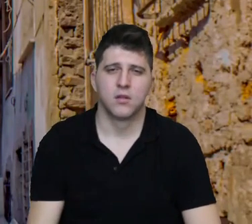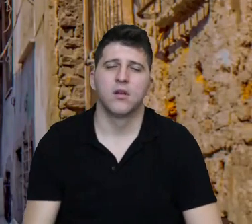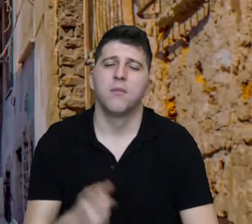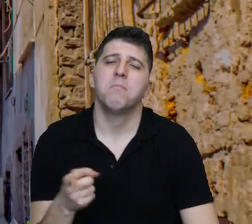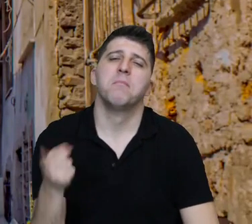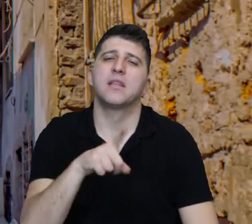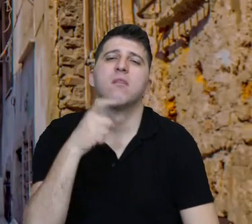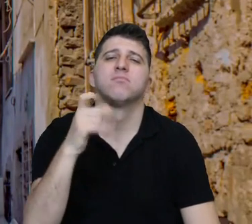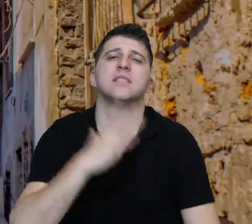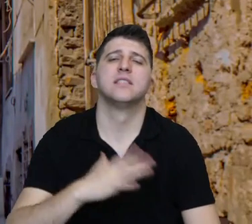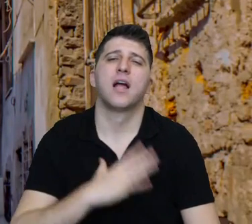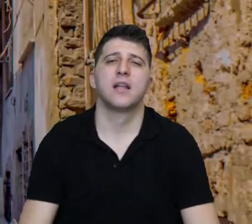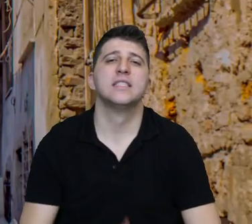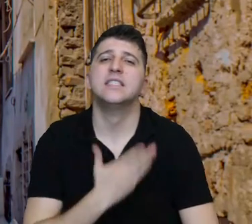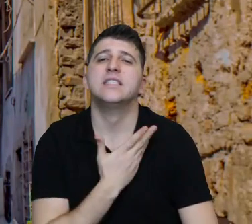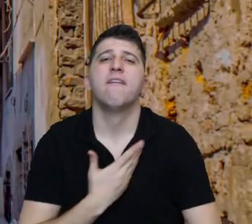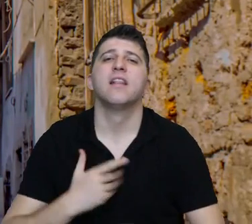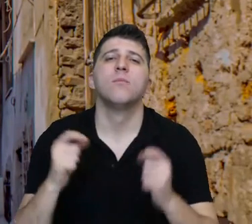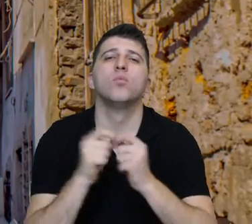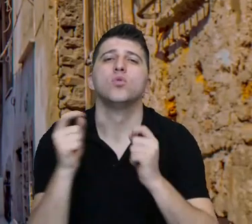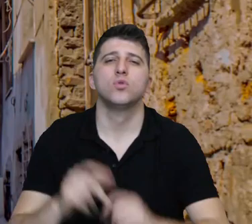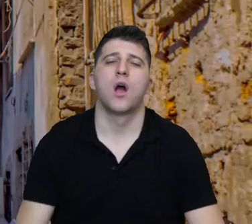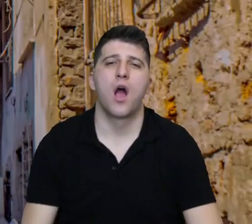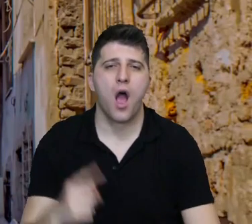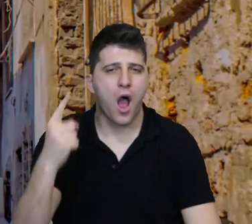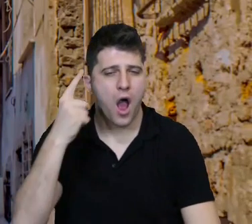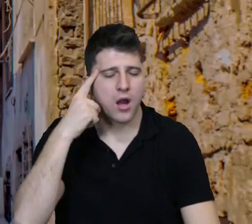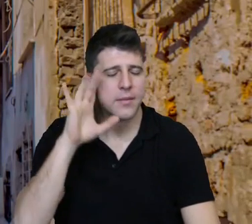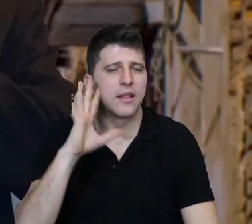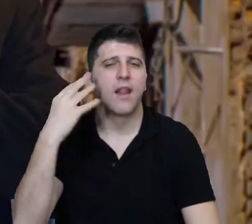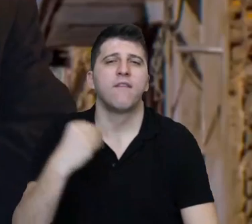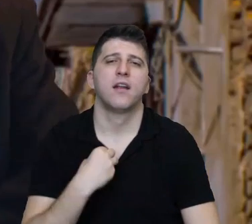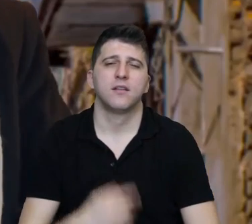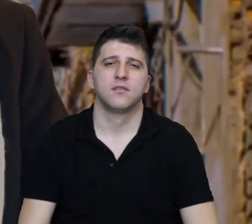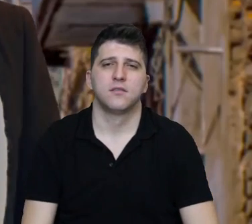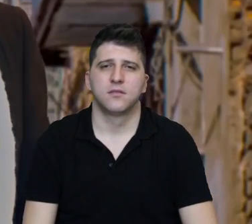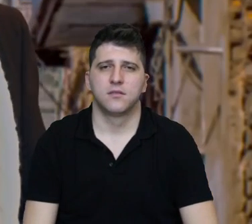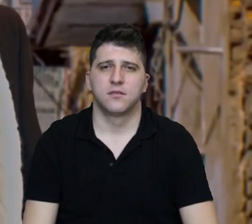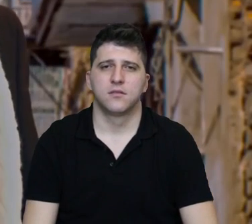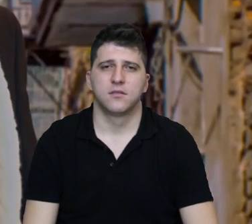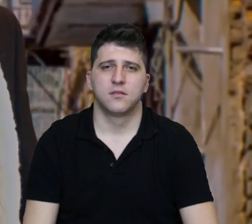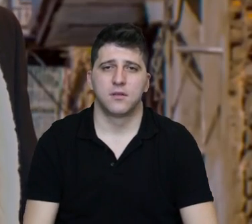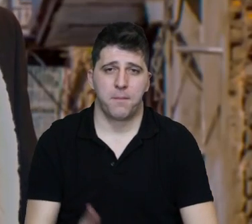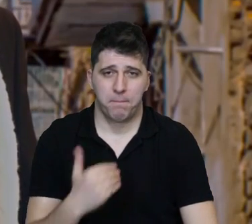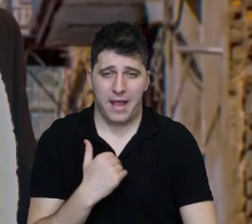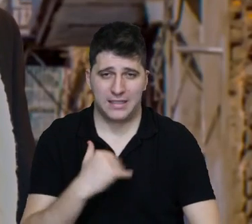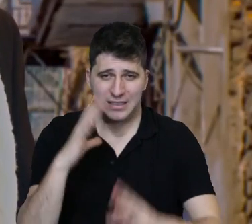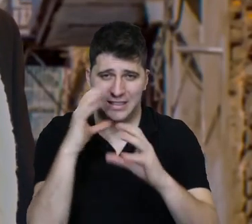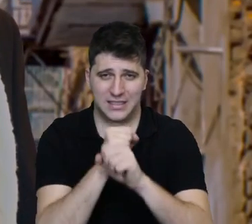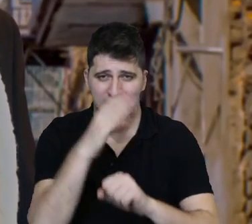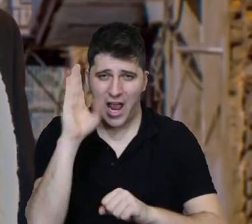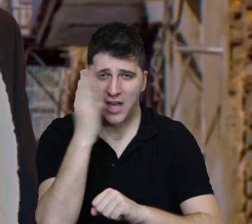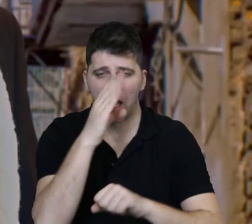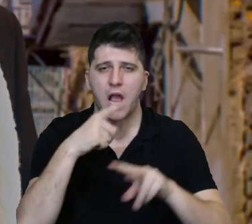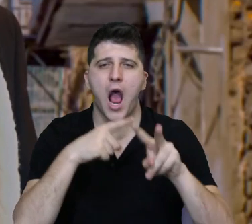sardırır. Sevdiğim burcu aklımı başımdan aldırır. Gözlüğünü çıkardı. Ben gizli ajan Kartal